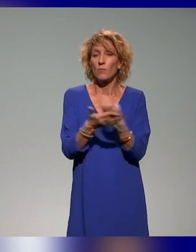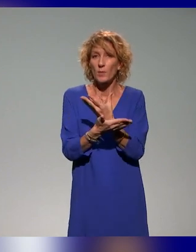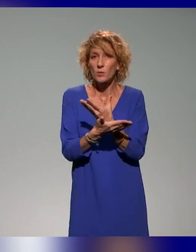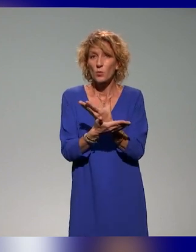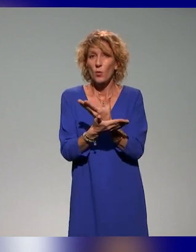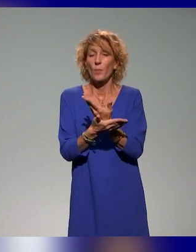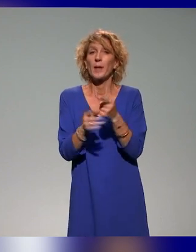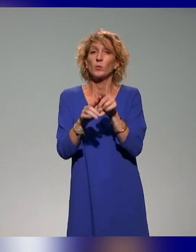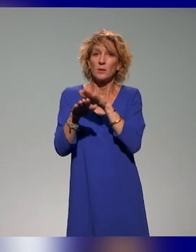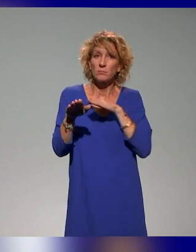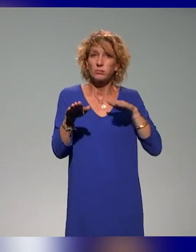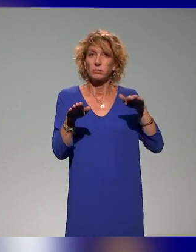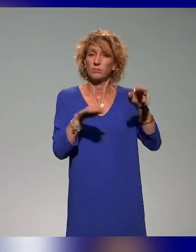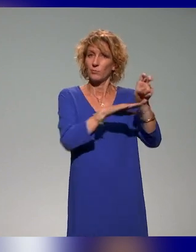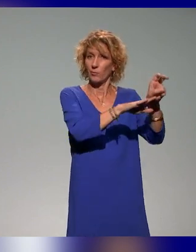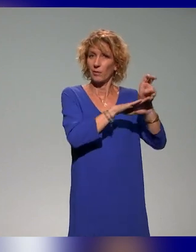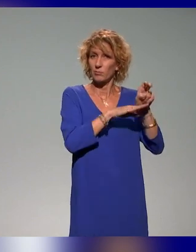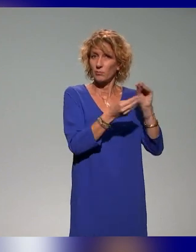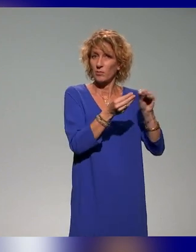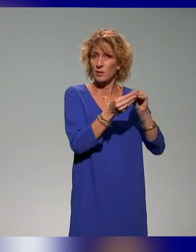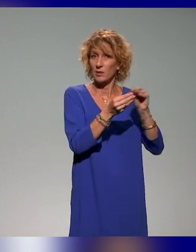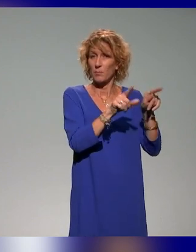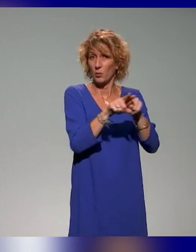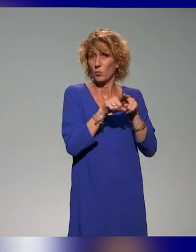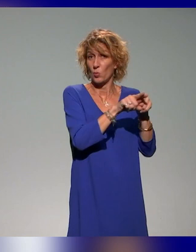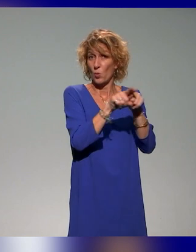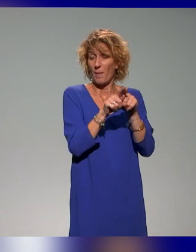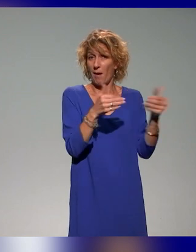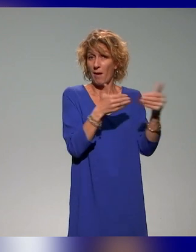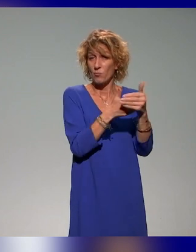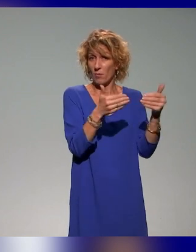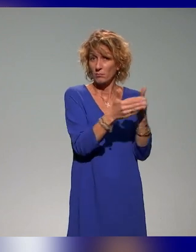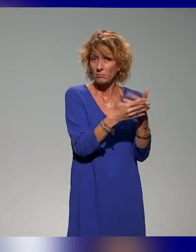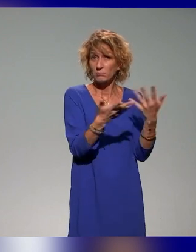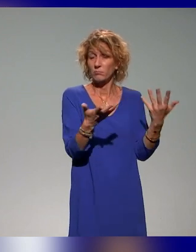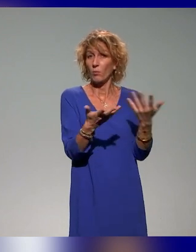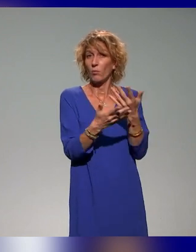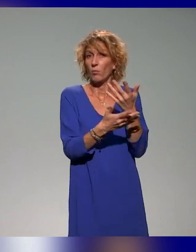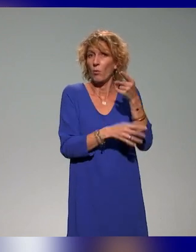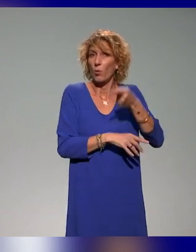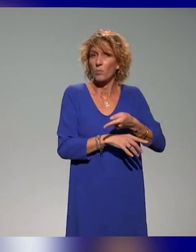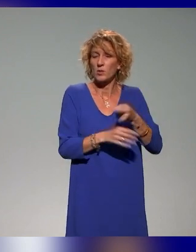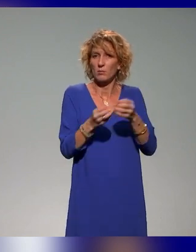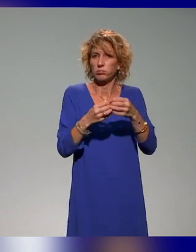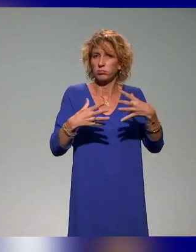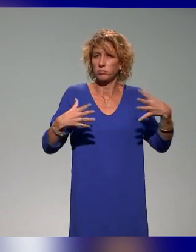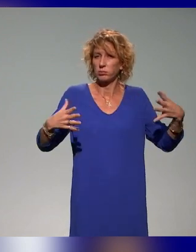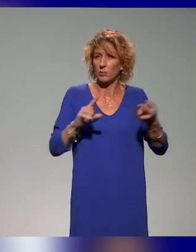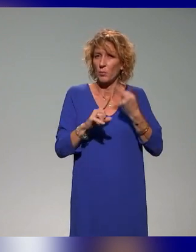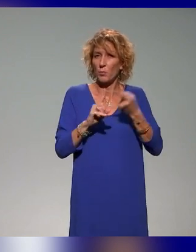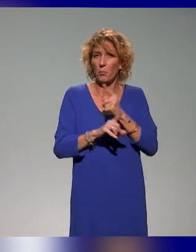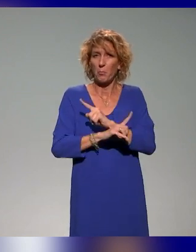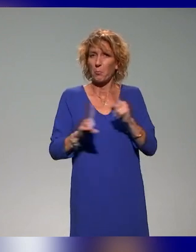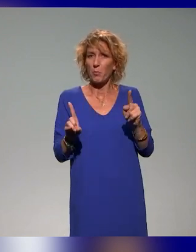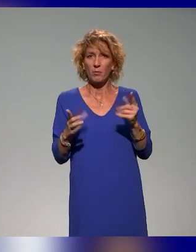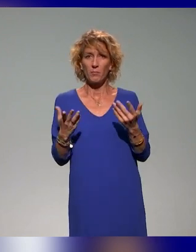en conservant des éléments communs à Moodle. On n'est pas obligé, encore une fois, de faire des développements spécifiques et on peut